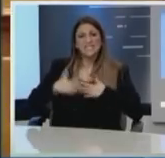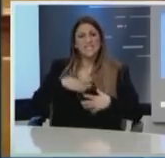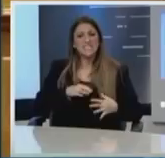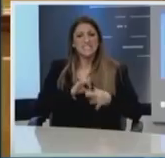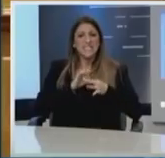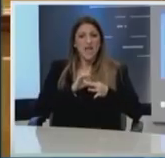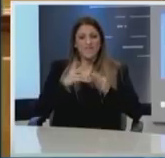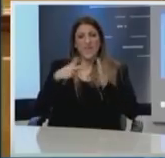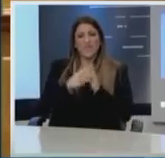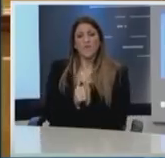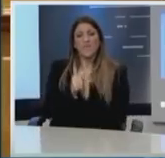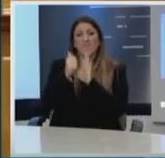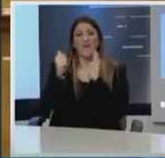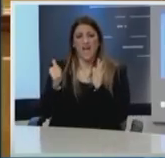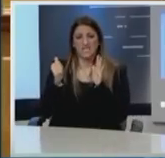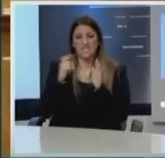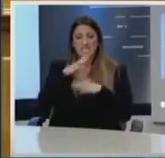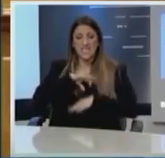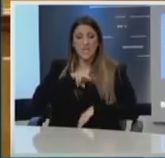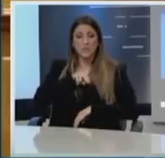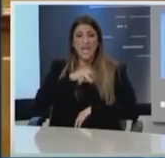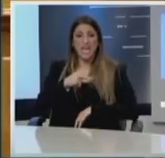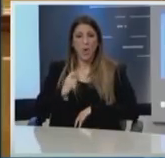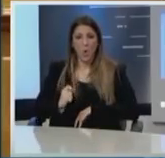το 2016 ο κ. Νικολόπουλος έκανε ερώτηση στη Βουλή.